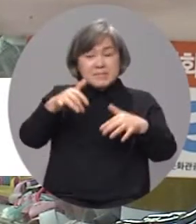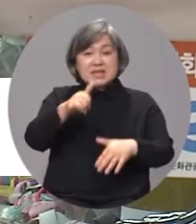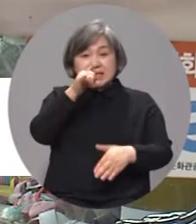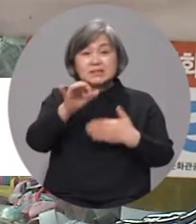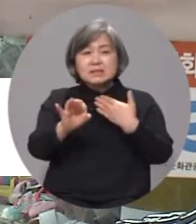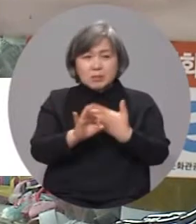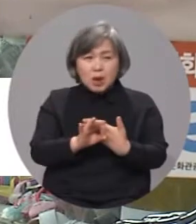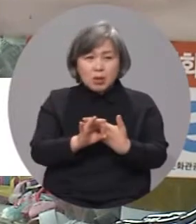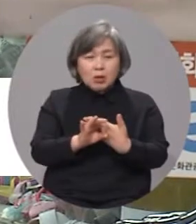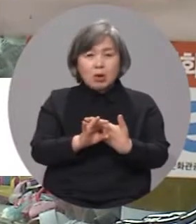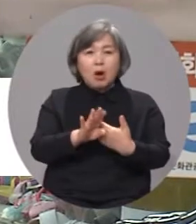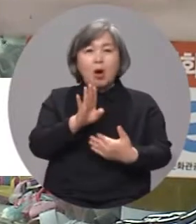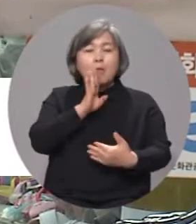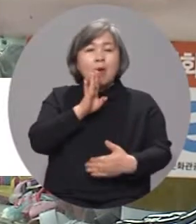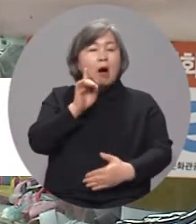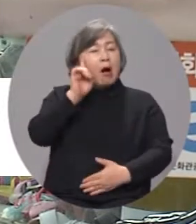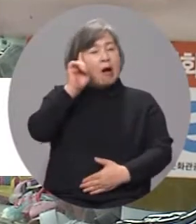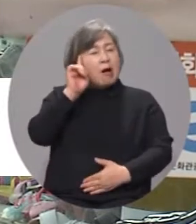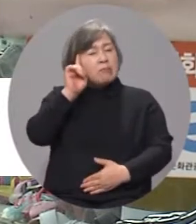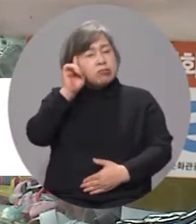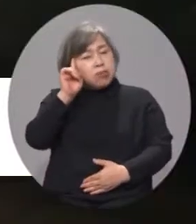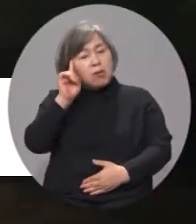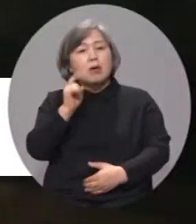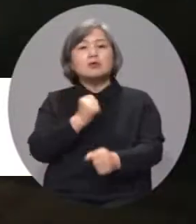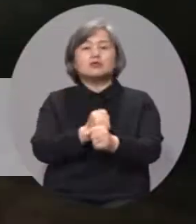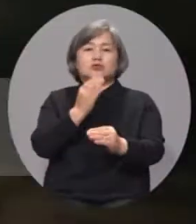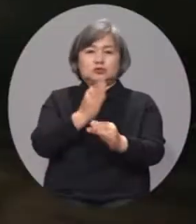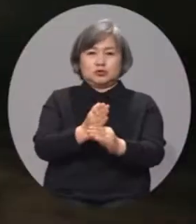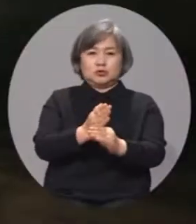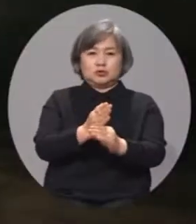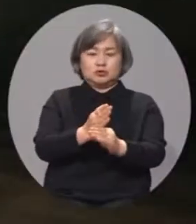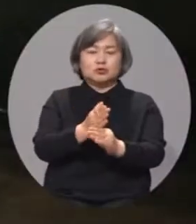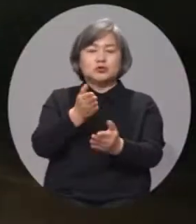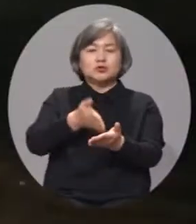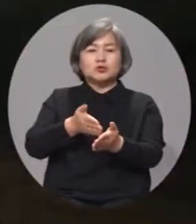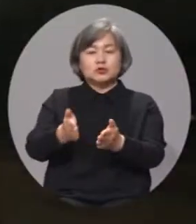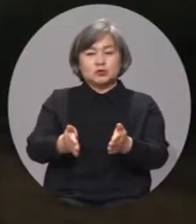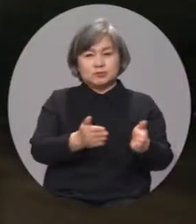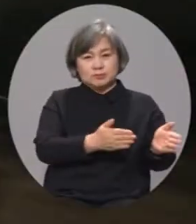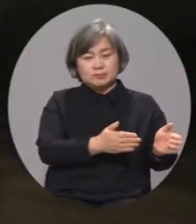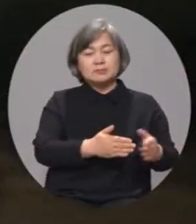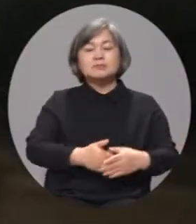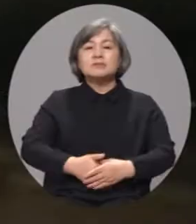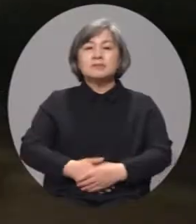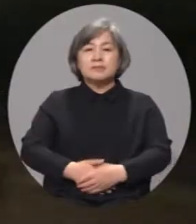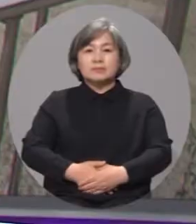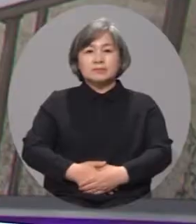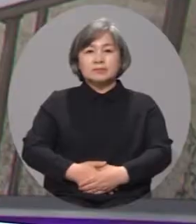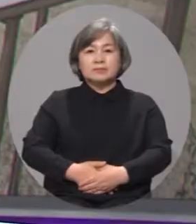오기 시작하면은 막 빗소리 때문에 막 노이로제 걸 것 같아요. MBC 뉴스 허현호입니다.